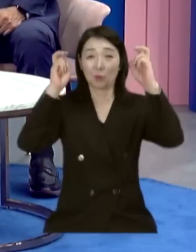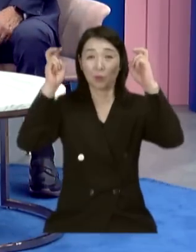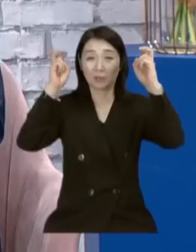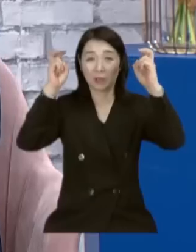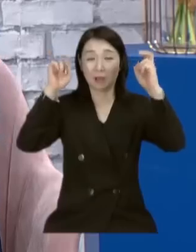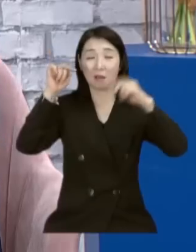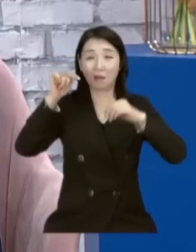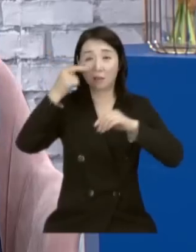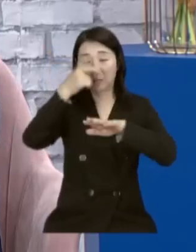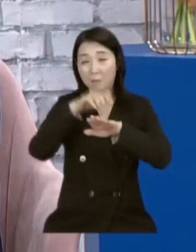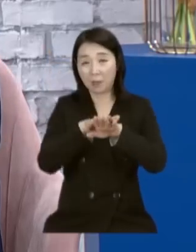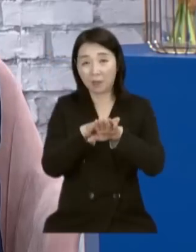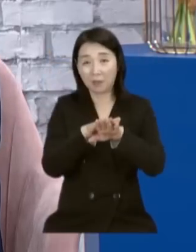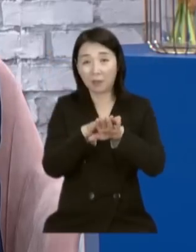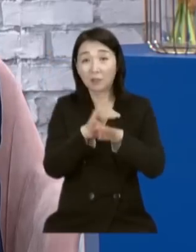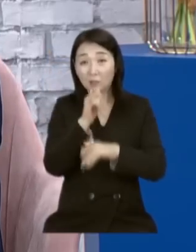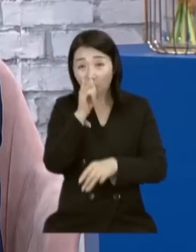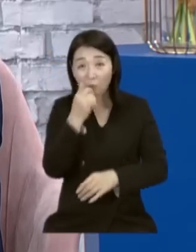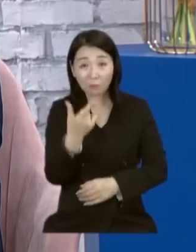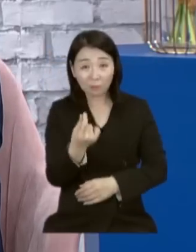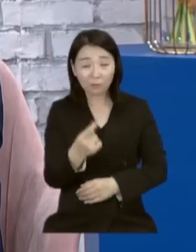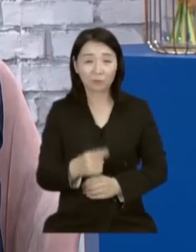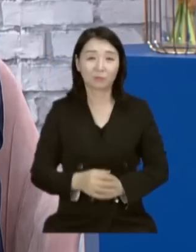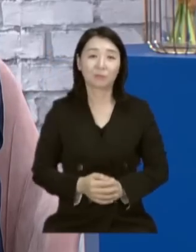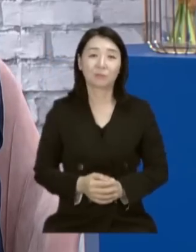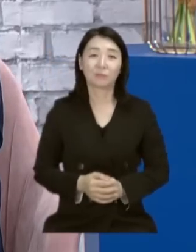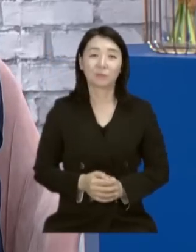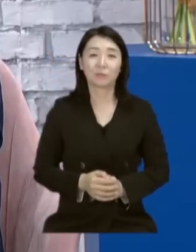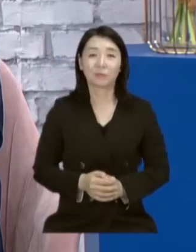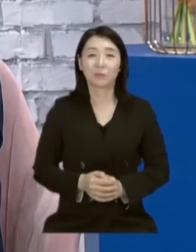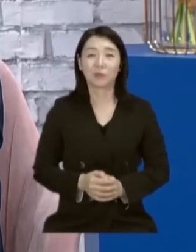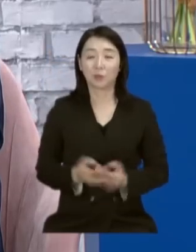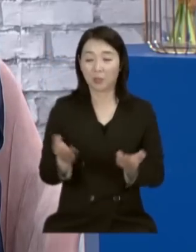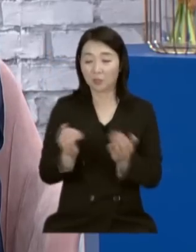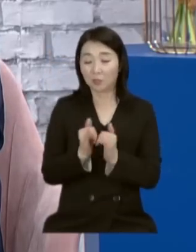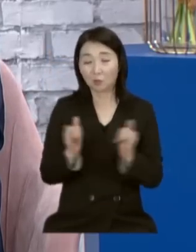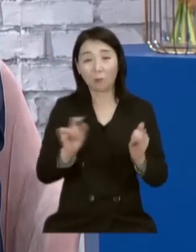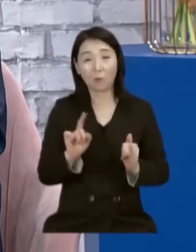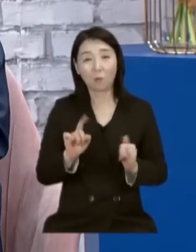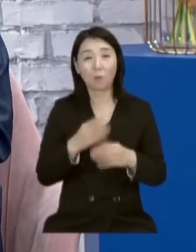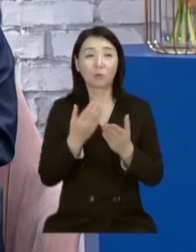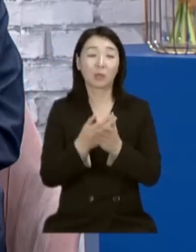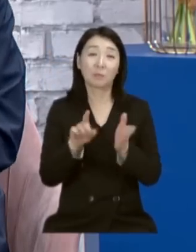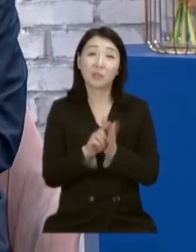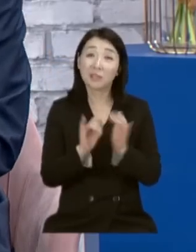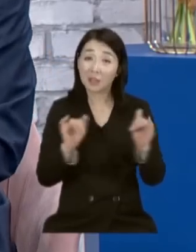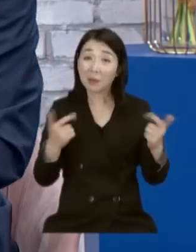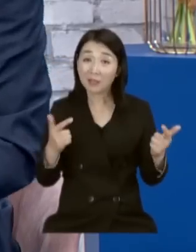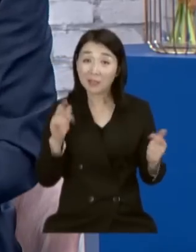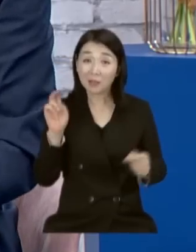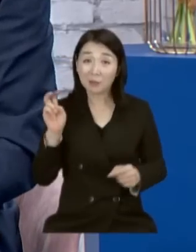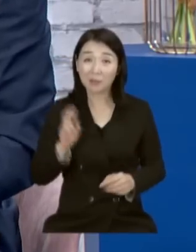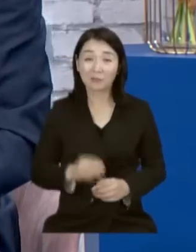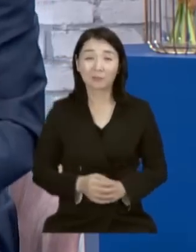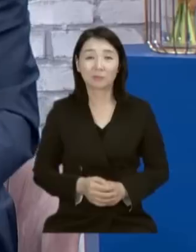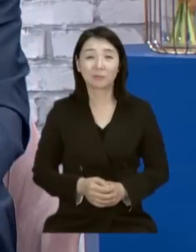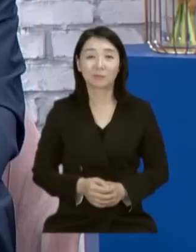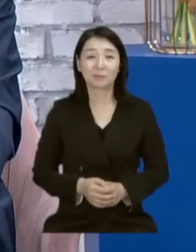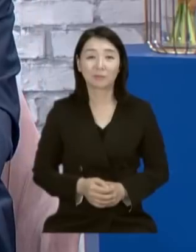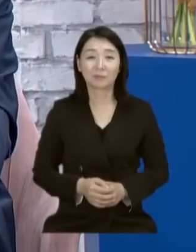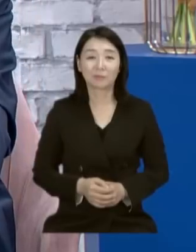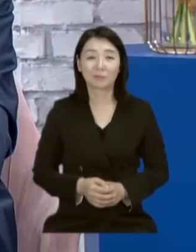회사에서 아무래도 이제 예배를 드리시잖아요. 네. 그러면은 이제 직원분들이 그렇다고 다 크리스천은 아니실 텐데 네.